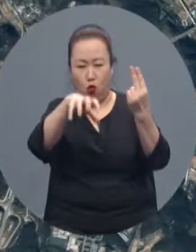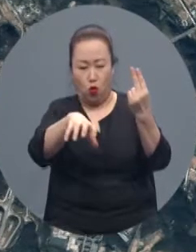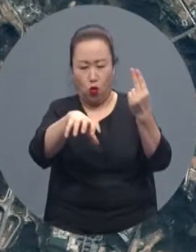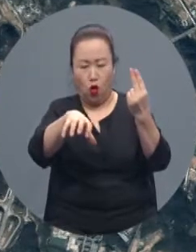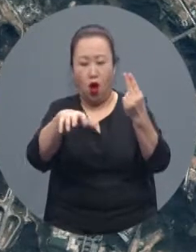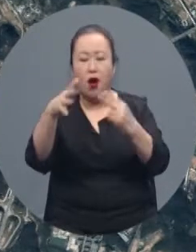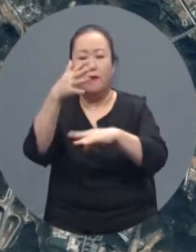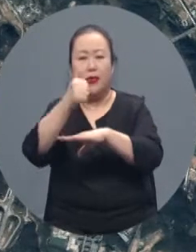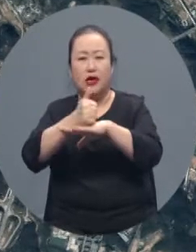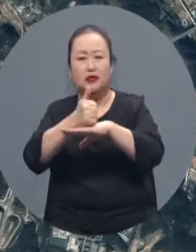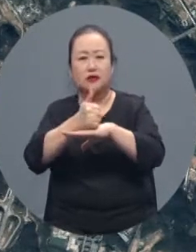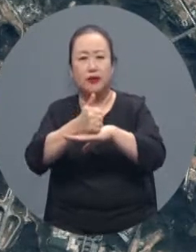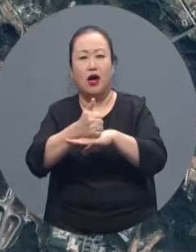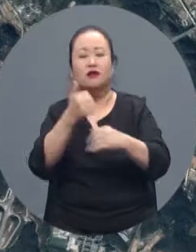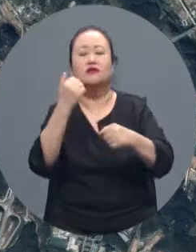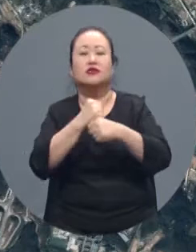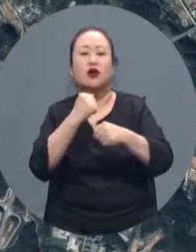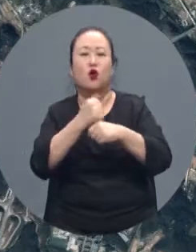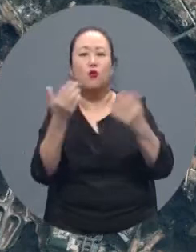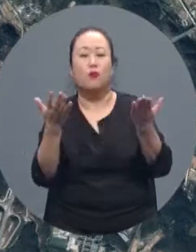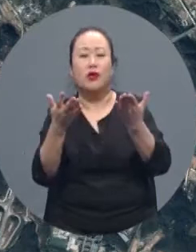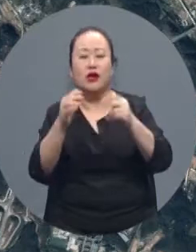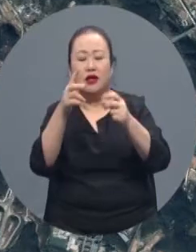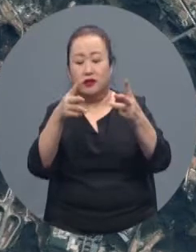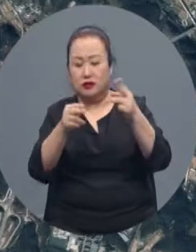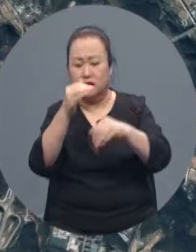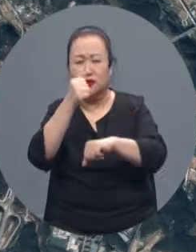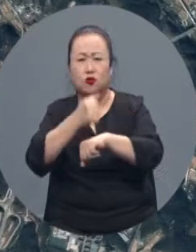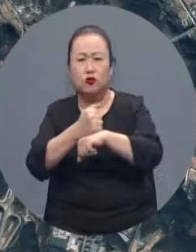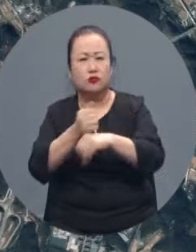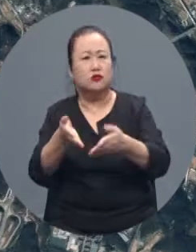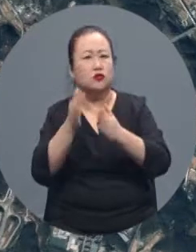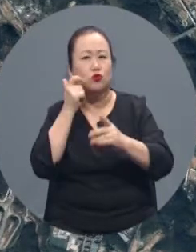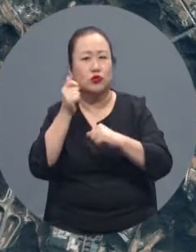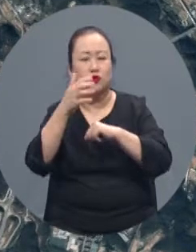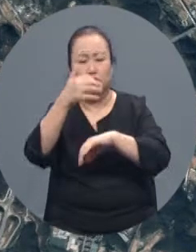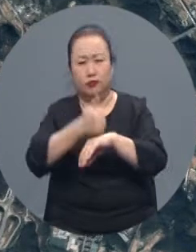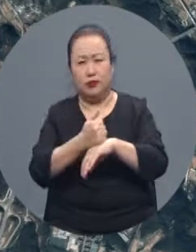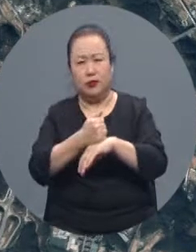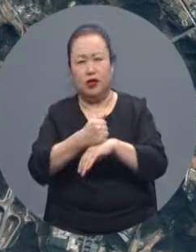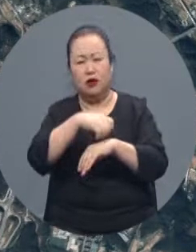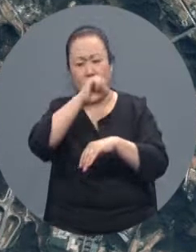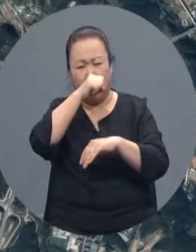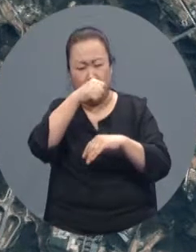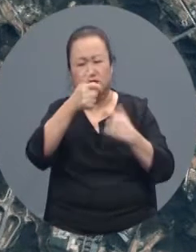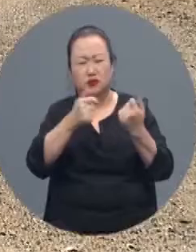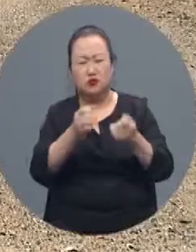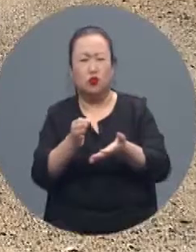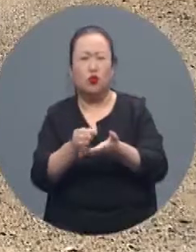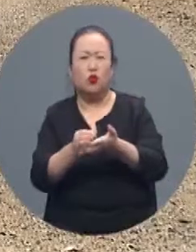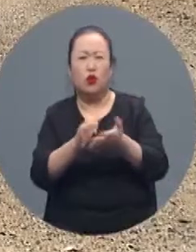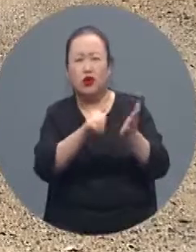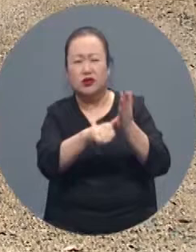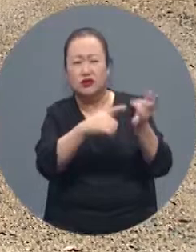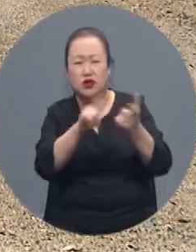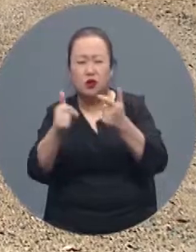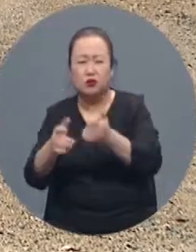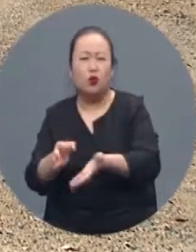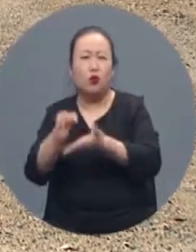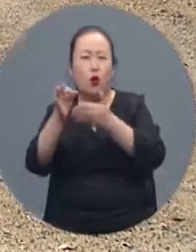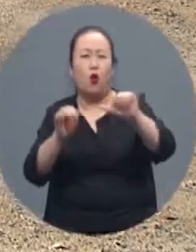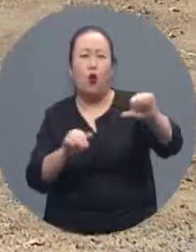후반 작업시설을 못 짓겠다고 알려옵니다. 사업비 산출 결과 자재비 상승 등으로 예정